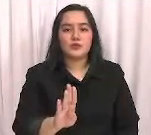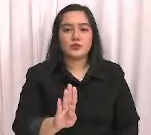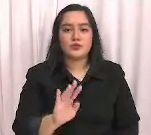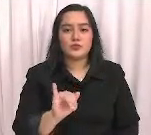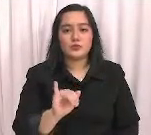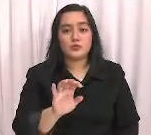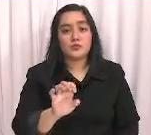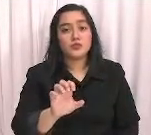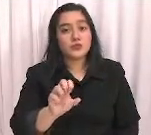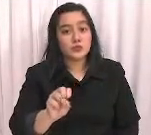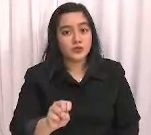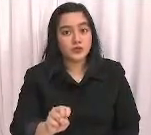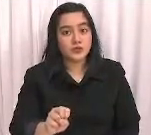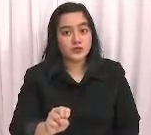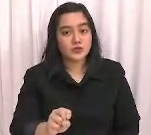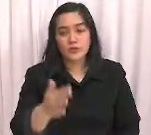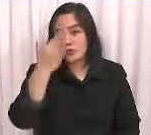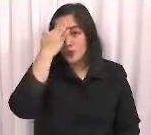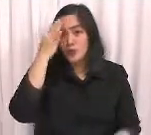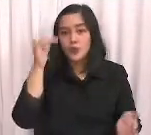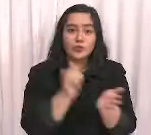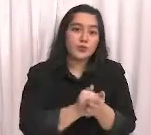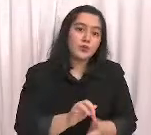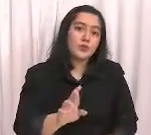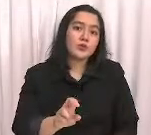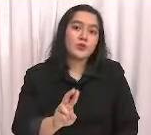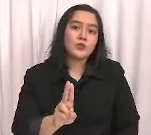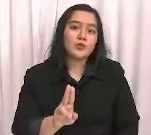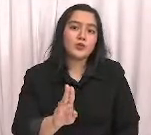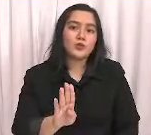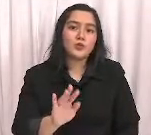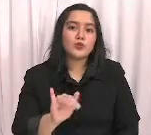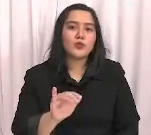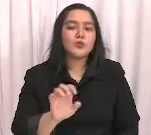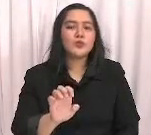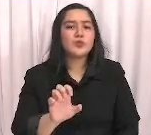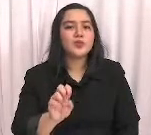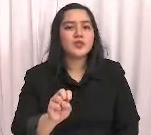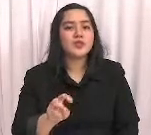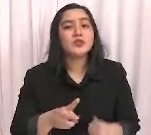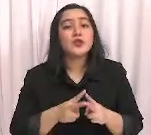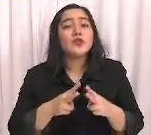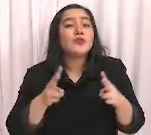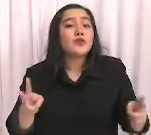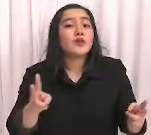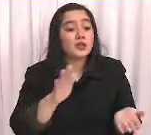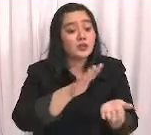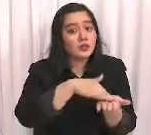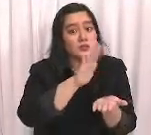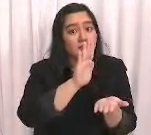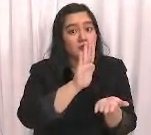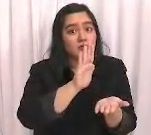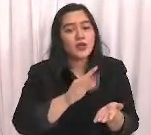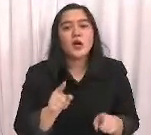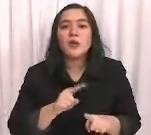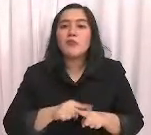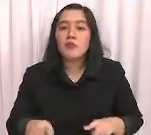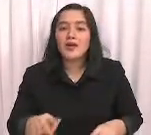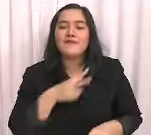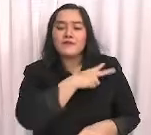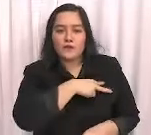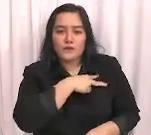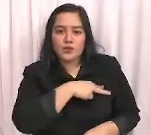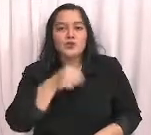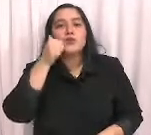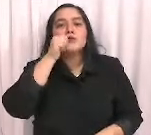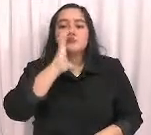yung rubies, mga kapatid. At namamahalin po yan, mga kapatid. But the price of a virtuous woman